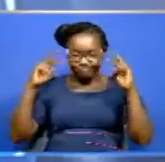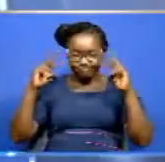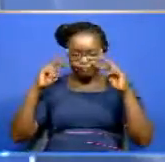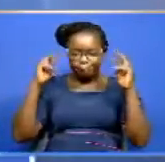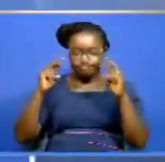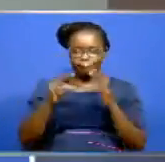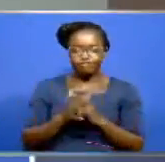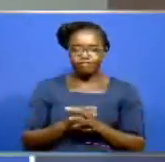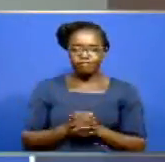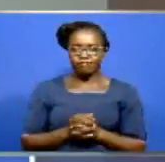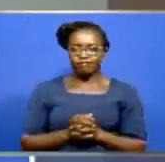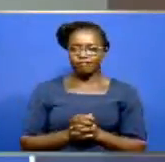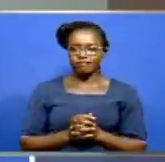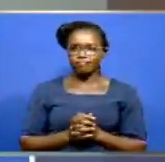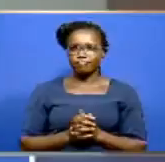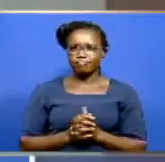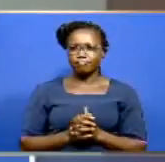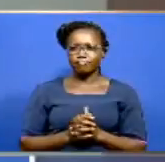za Magatuzi.